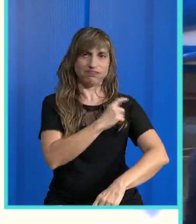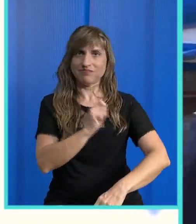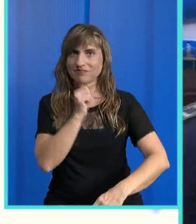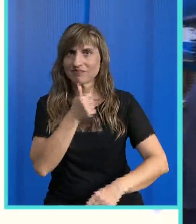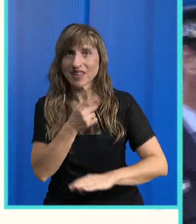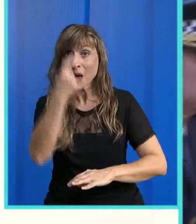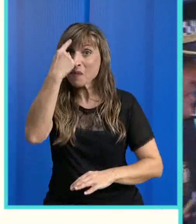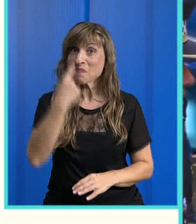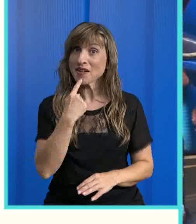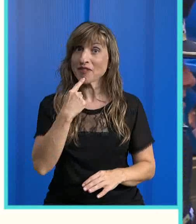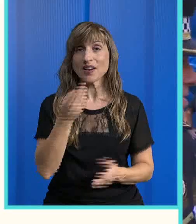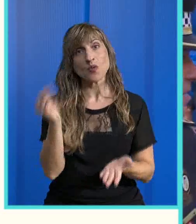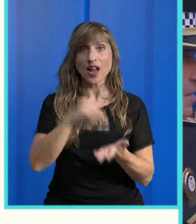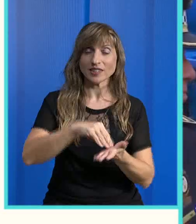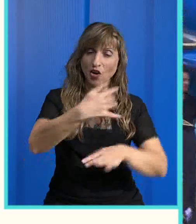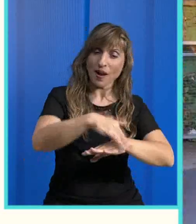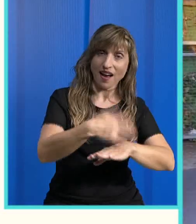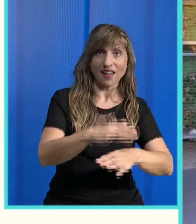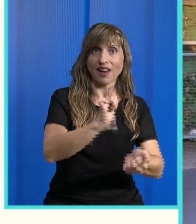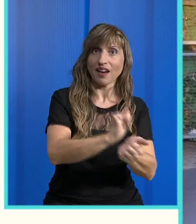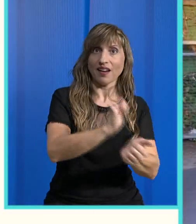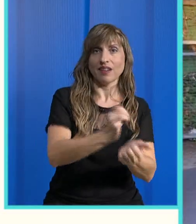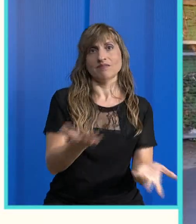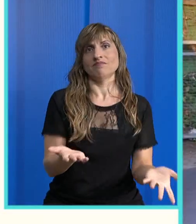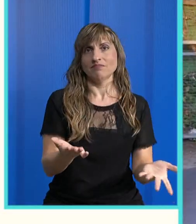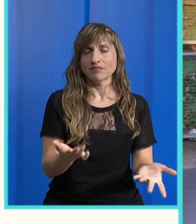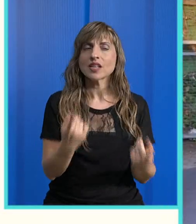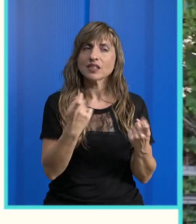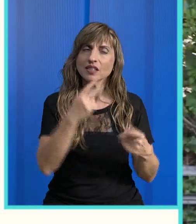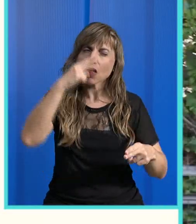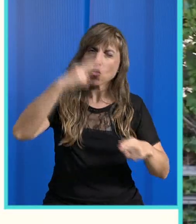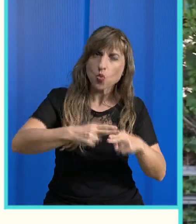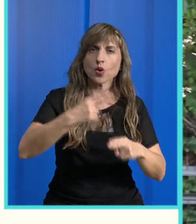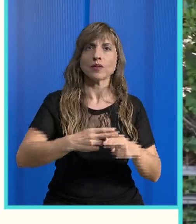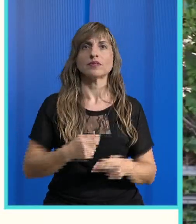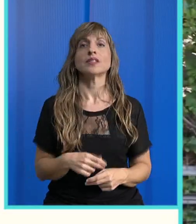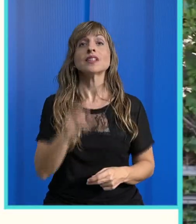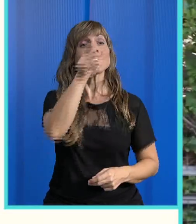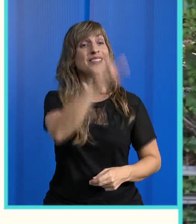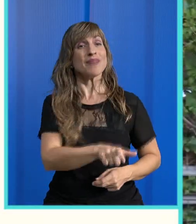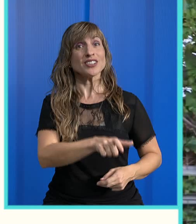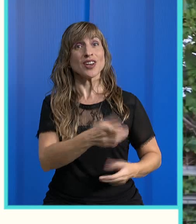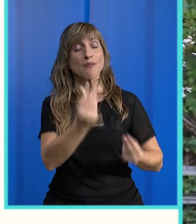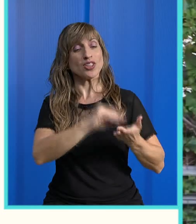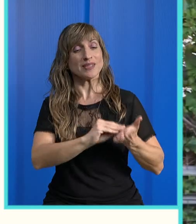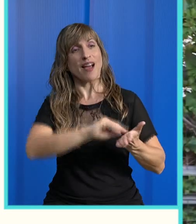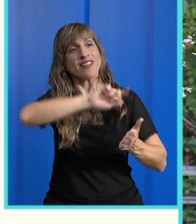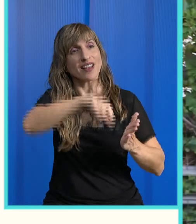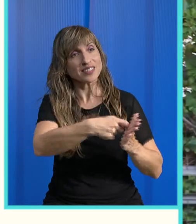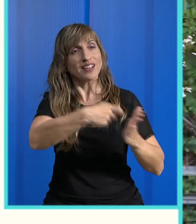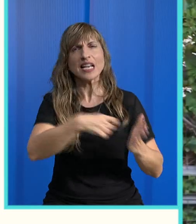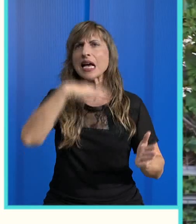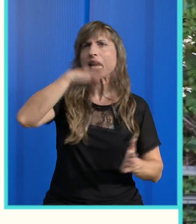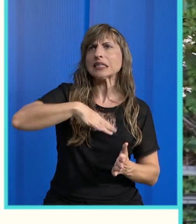perfil de delinqüents segueixin al carrer i ha demanat contundència. Aquel que sea multireincidente y que sea catalán o